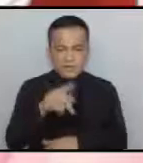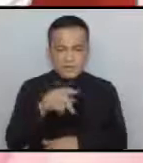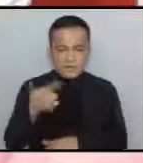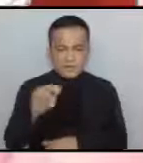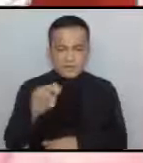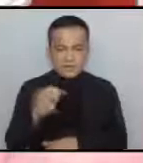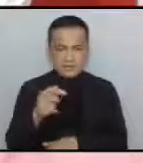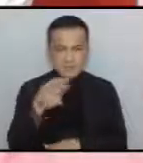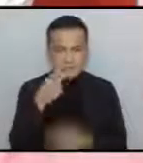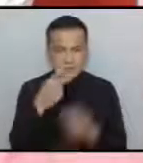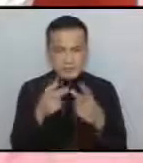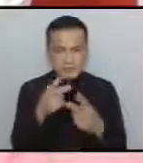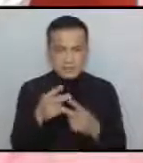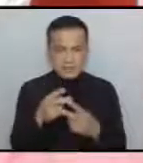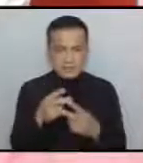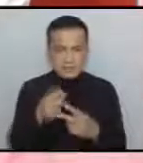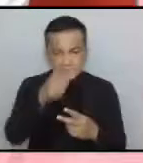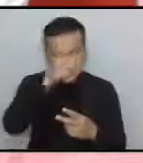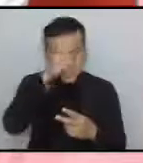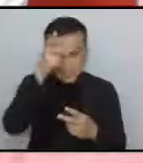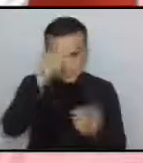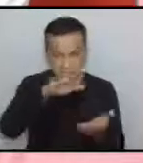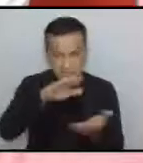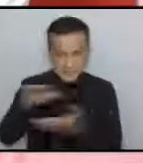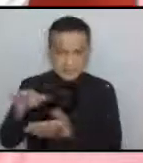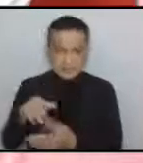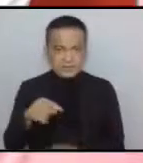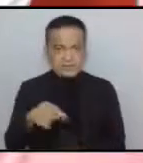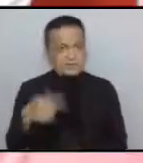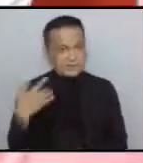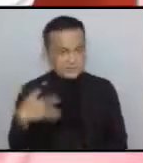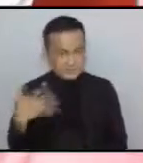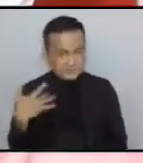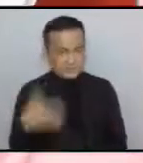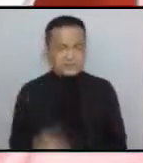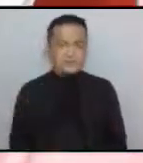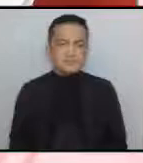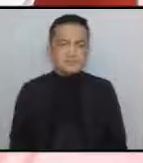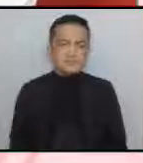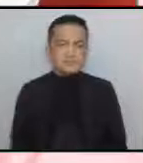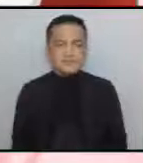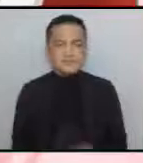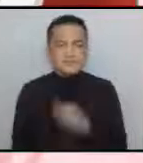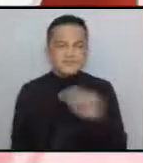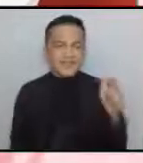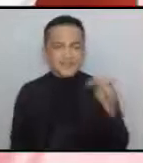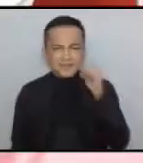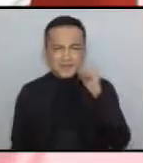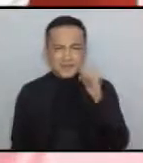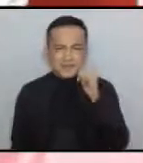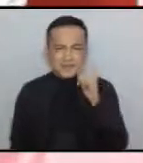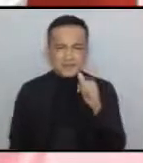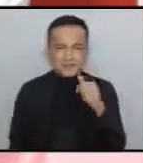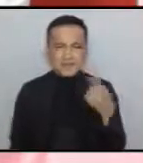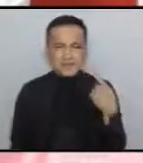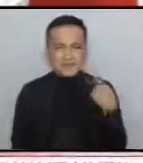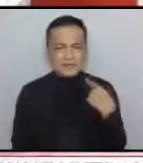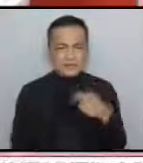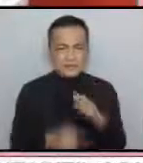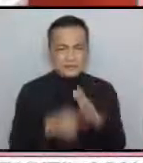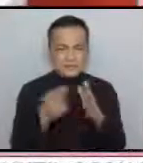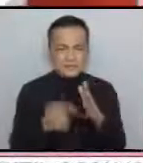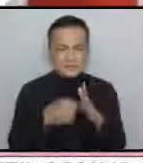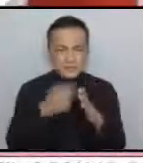diyan kasi talagang overlap. Yes. 'Yan yung style ko talaga. Ang galing. Tapos puro babae. Oh. Pero siyempre may mga lalaki minsan, pero more